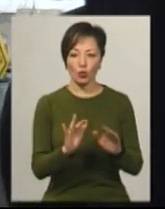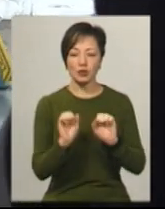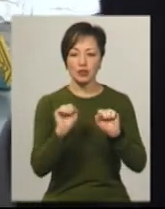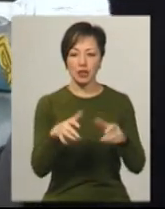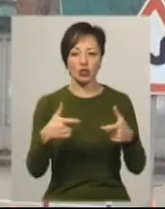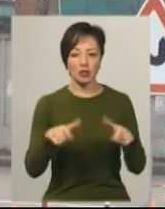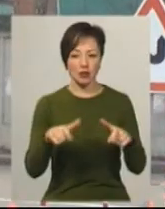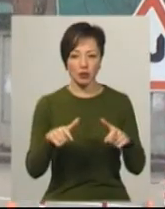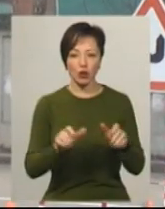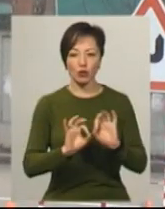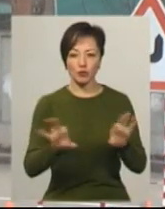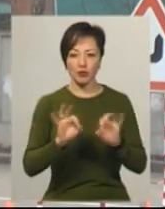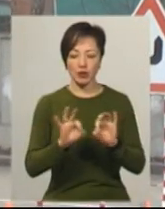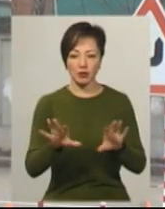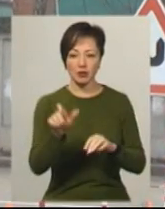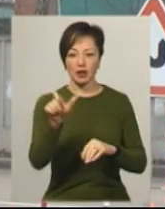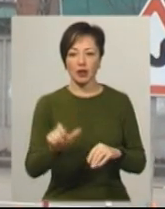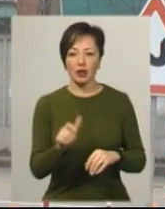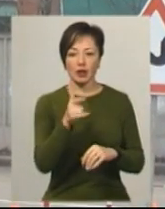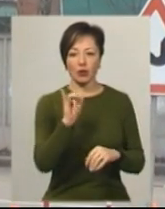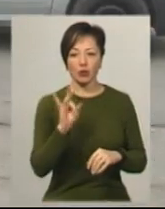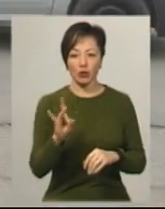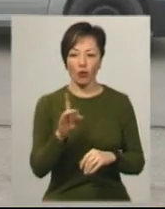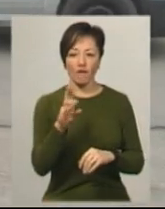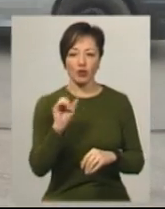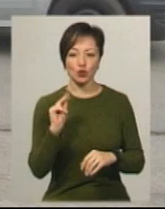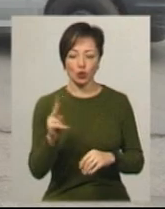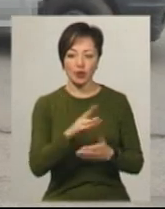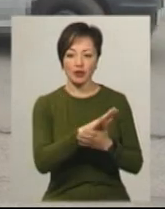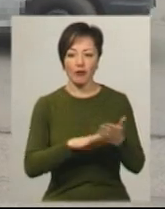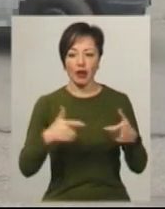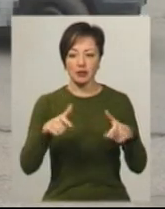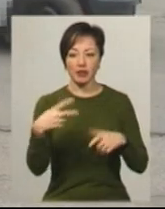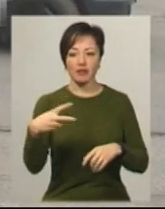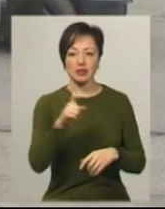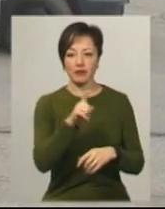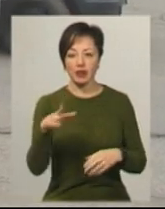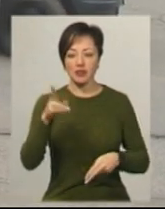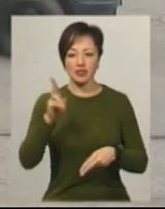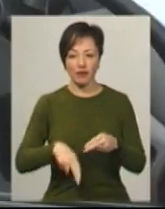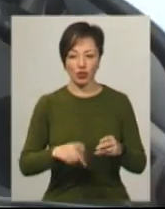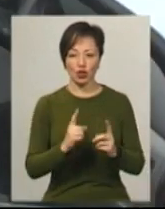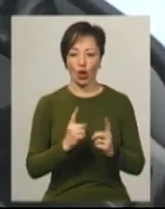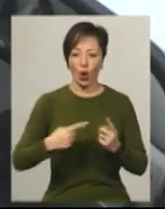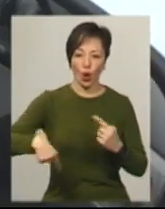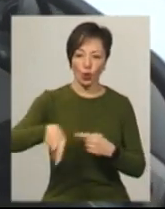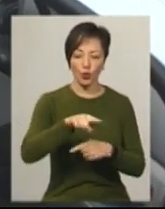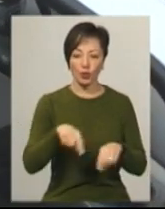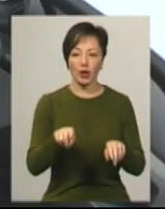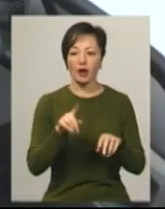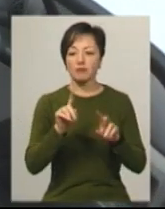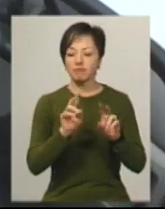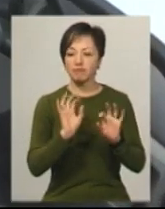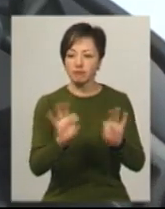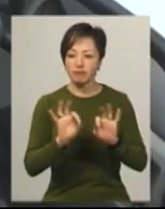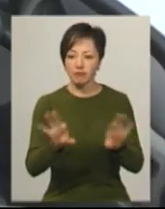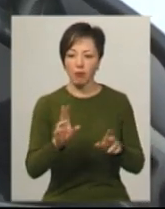практичного іспиту. Розповідає екзаменатор Ігор Ковальчук. Триває іспит 20 хвилин. Після завершення руху екзаменатор називає помилки,